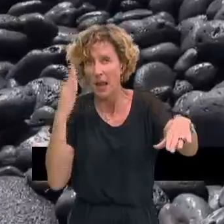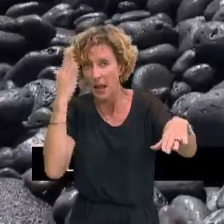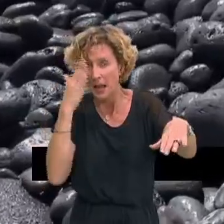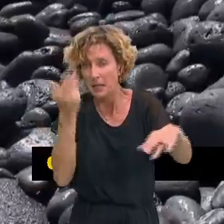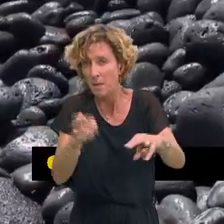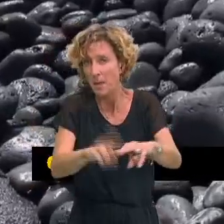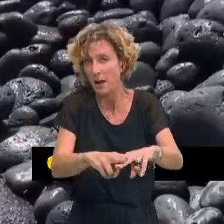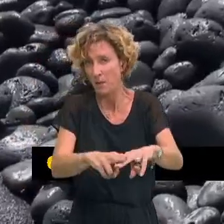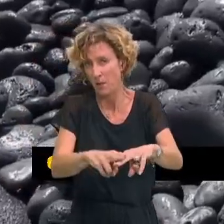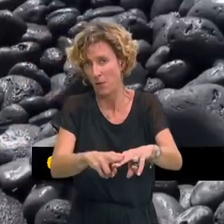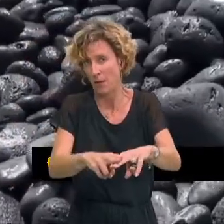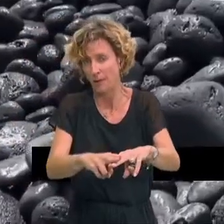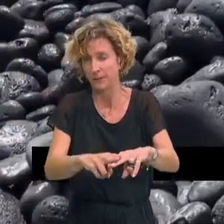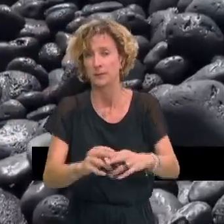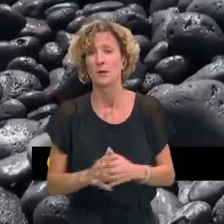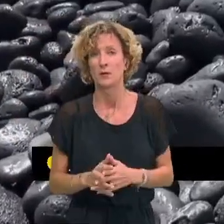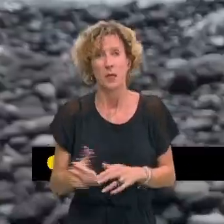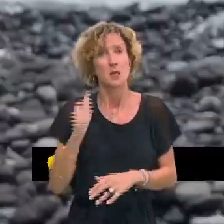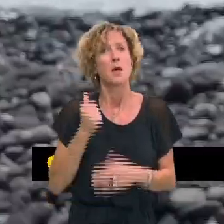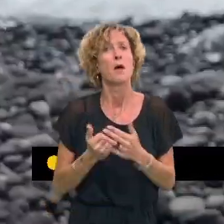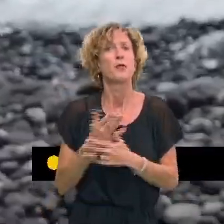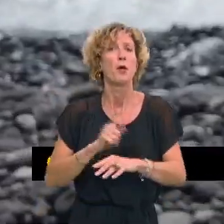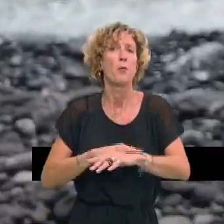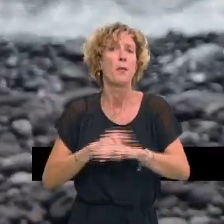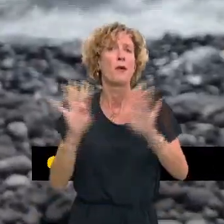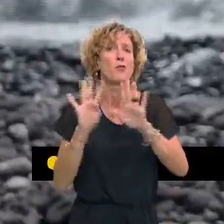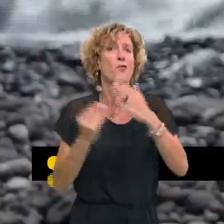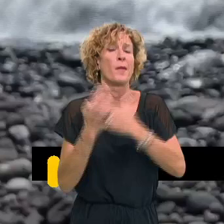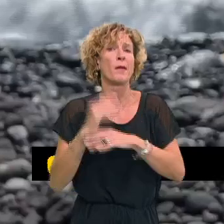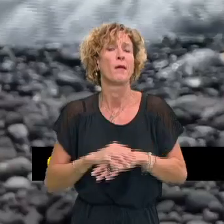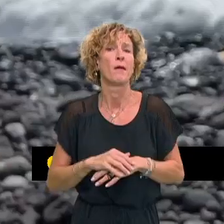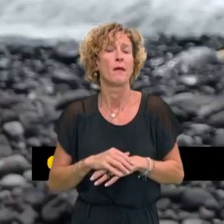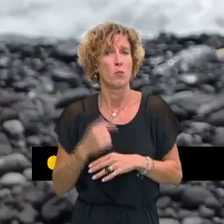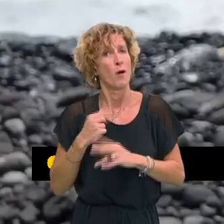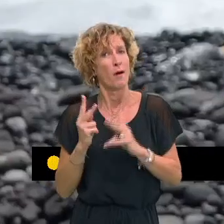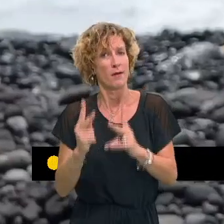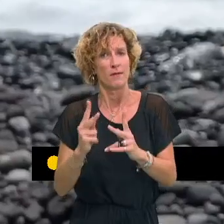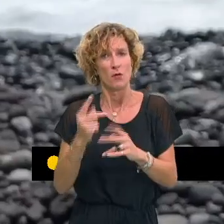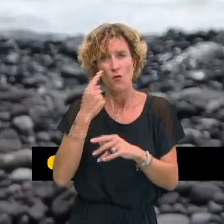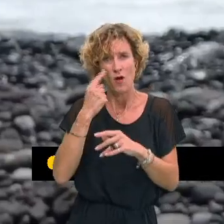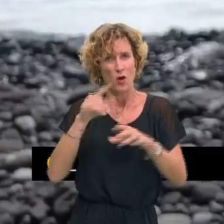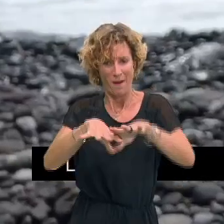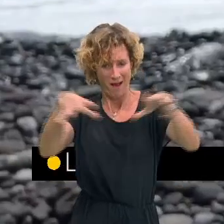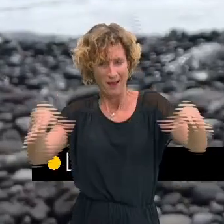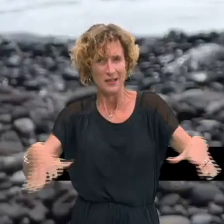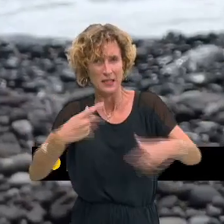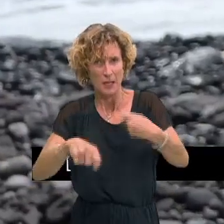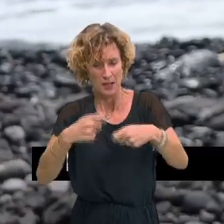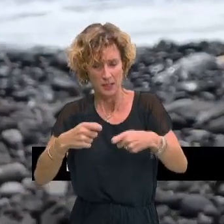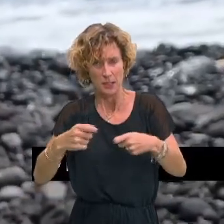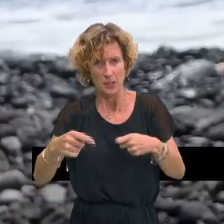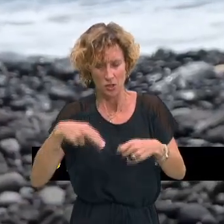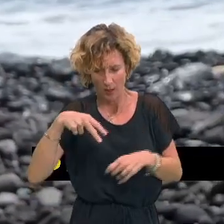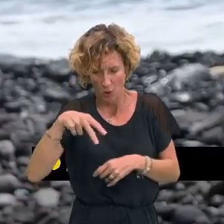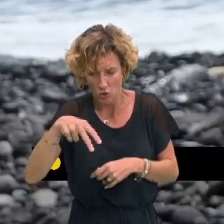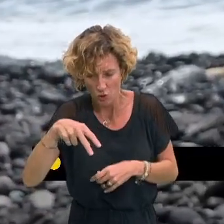l'embouchure de la ravine Rochebelle à Sainte-Anne. Hier matin, vers 9h, comme ça à peu près, il arrive là, il voit comme un tas de plastique, mais il regarde, c'est quoi? En